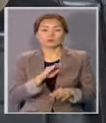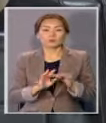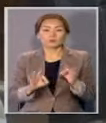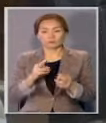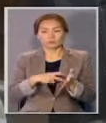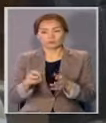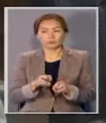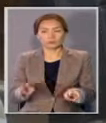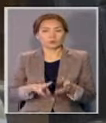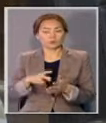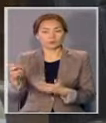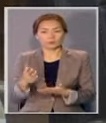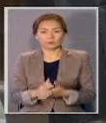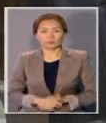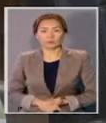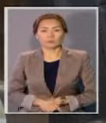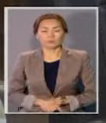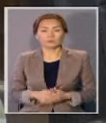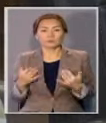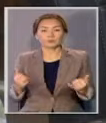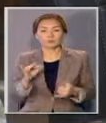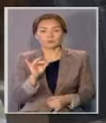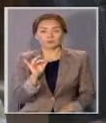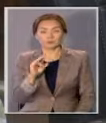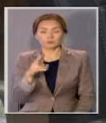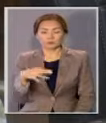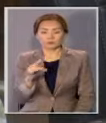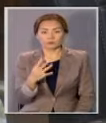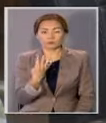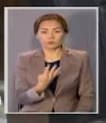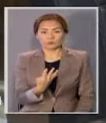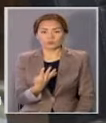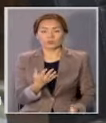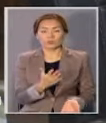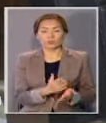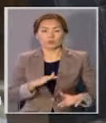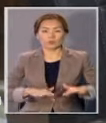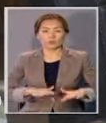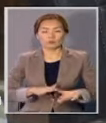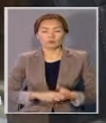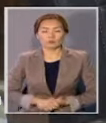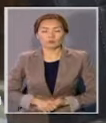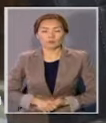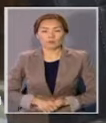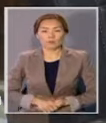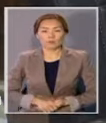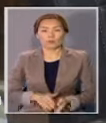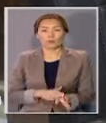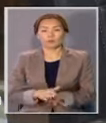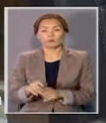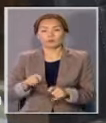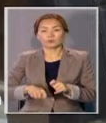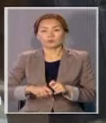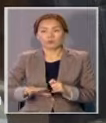туралы хат министрлікке жіберілген. Қазіргі біздерде Индер ауданында бізде 4 көнерні бар ғой. Сол 4 көнерні бойынша түгелдей біздерде не